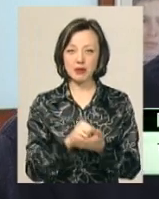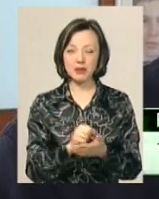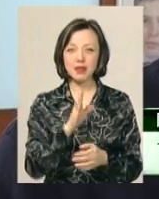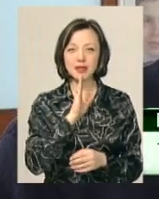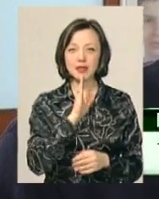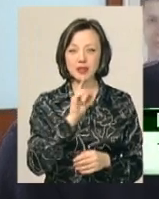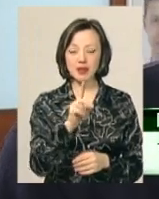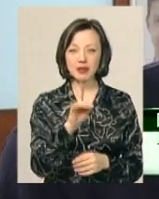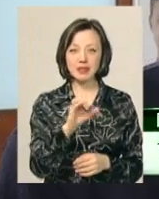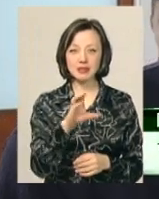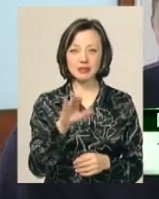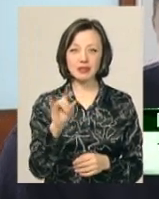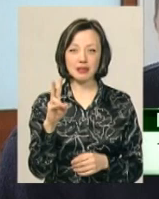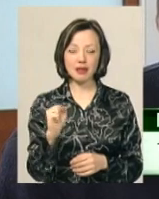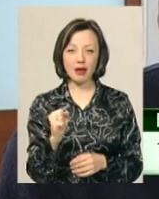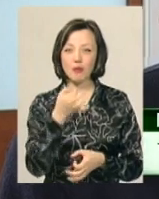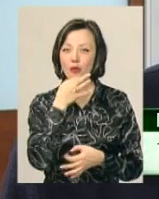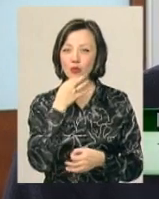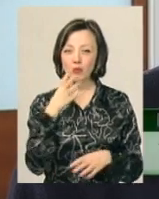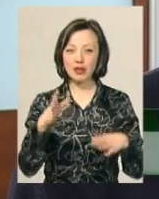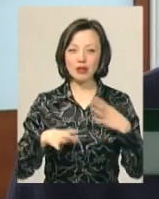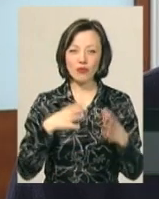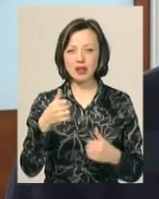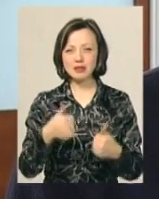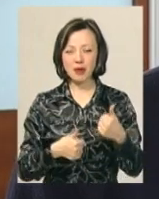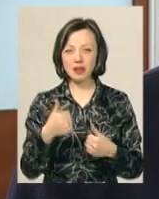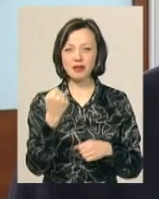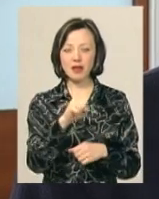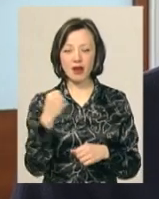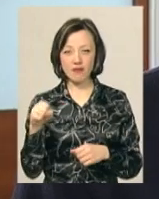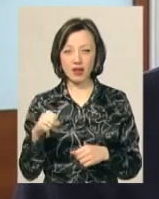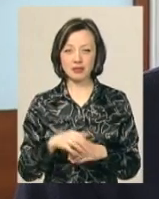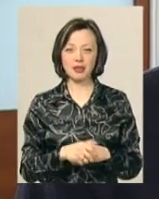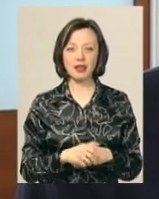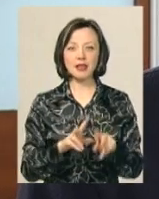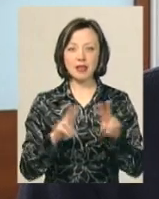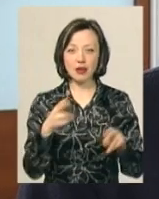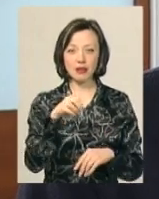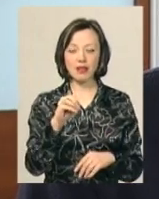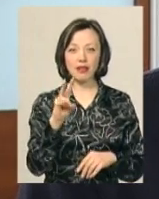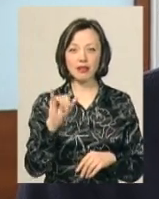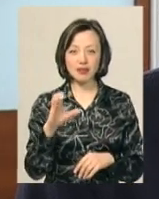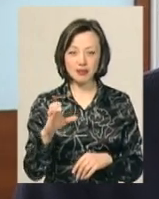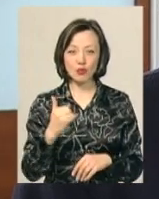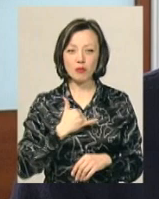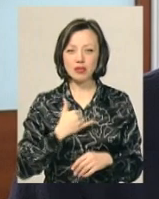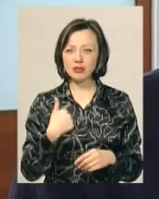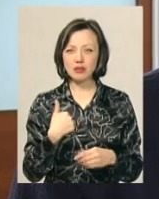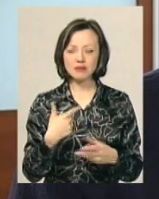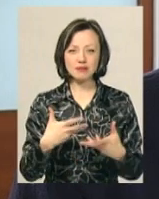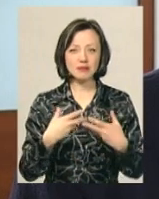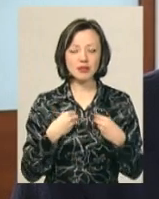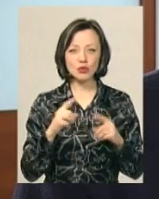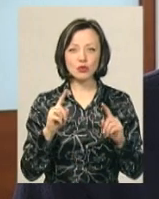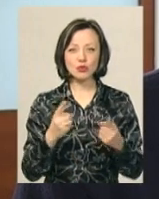Христина... Дуже їй подобалось тренуватись, змагатись, вигравати. Також і Денису. І Денис мене ще вразив і тим, що